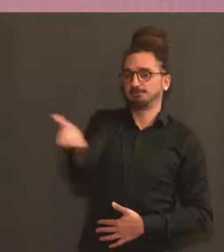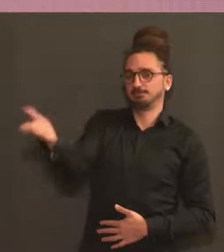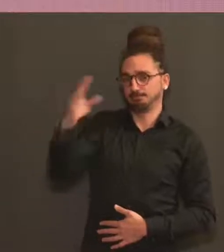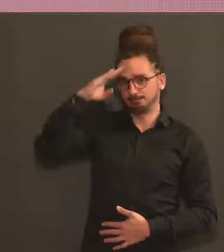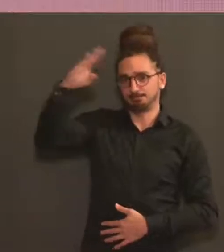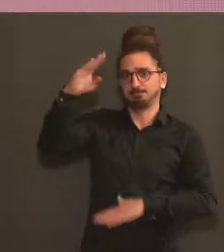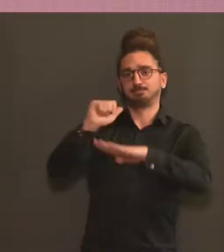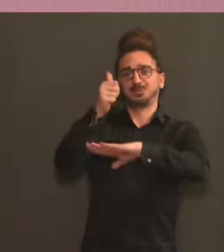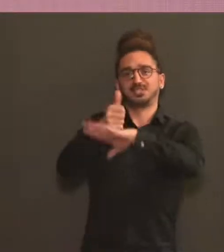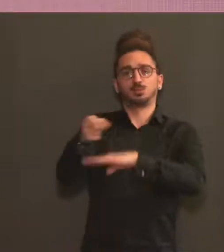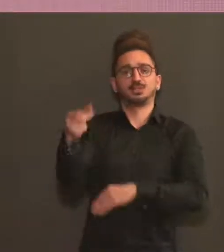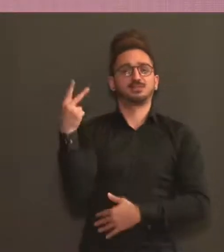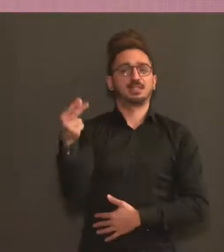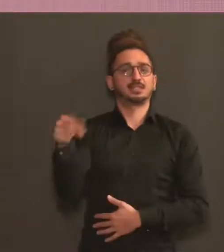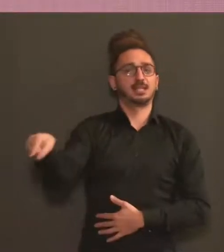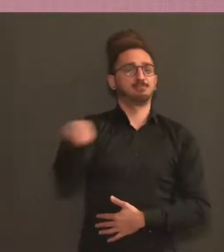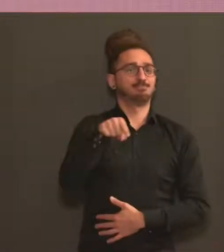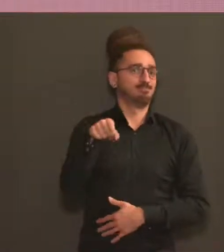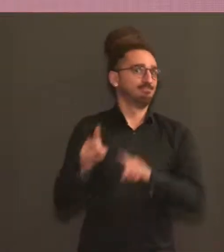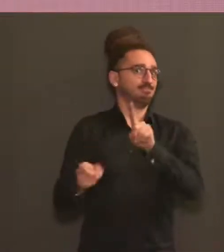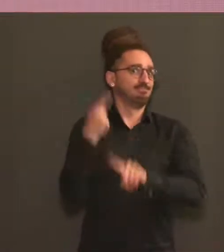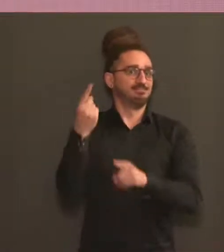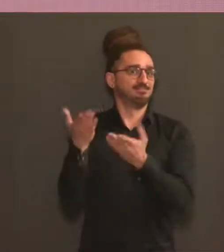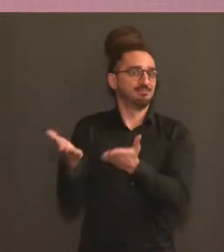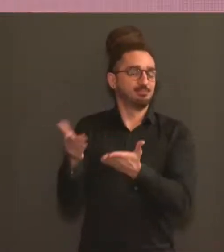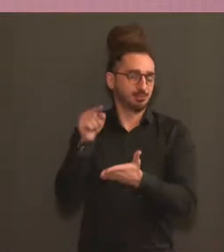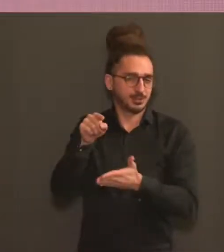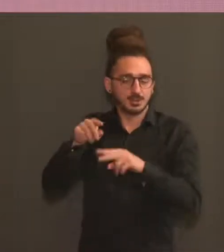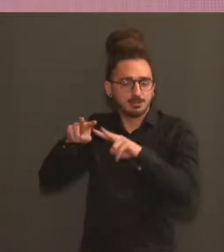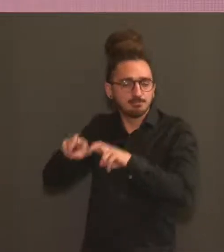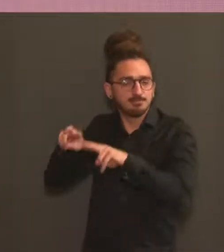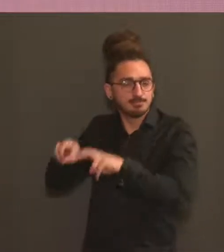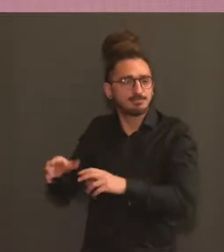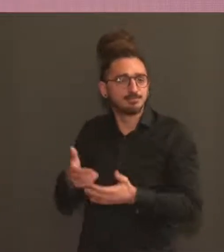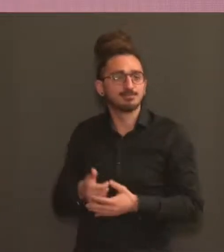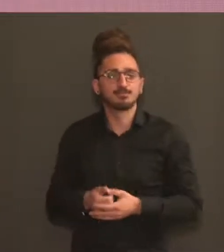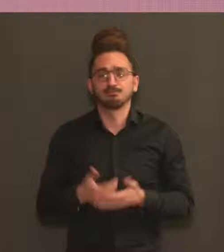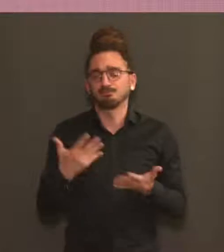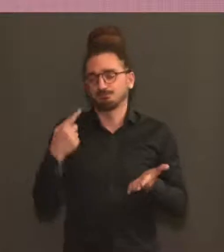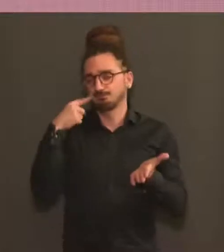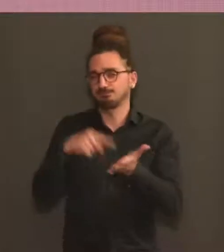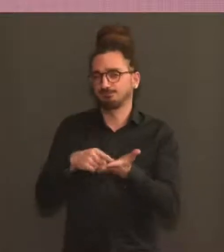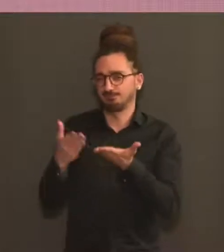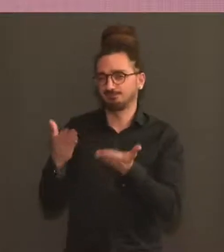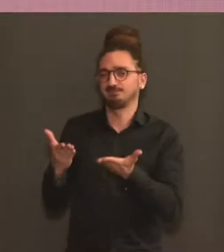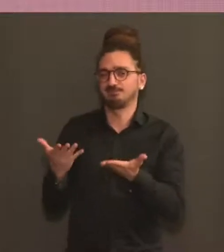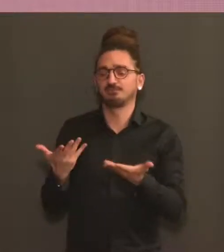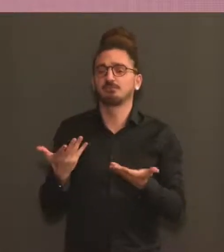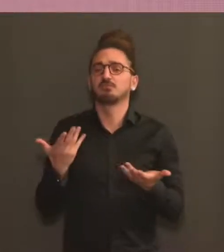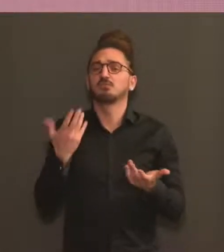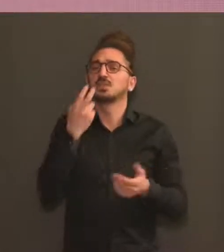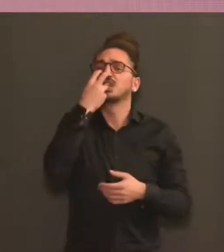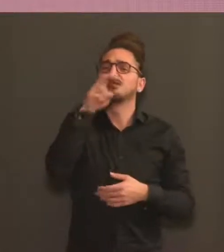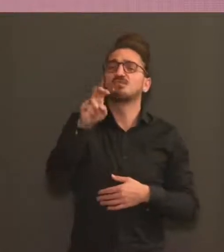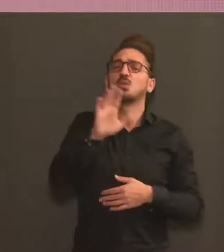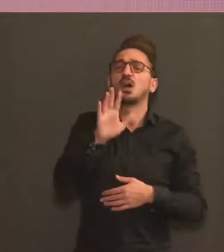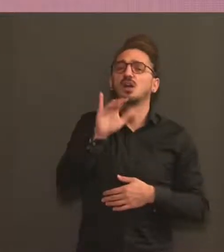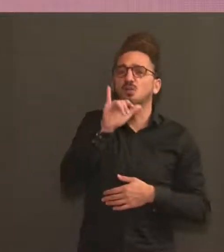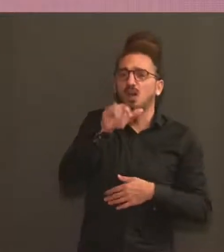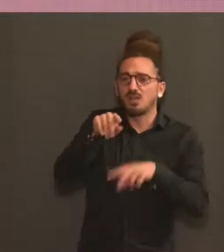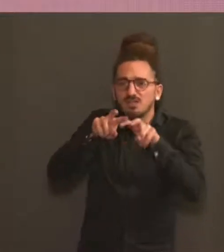réponse binaire « oui » ou « non ». Aucune donnée liée à l'état de santé des